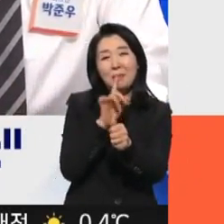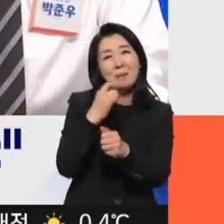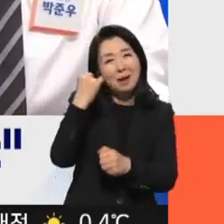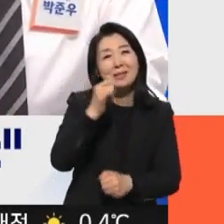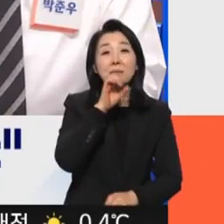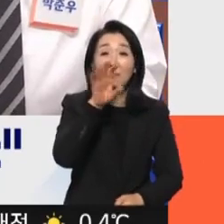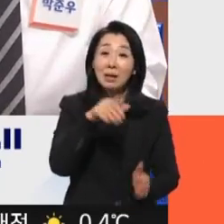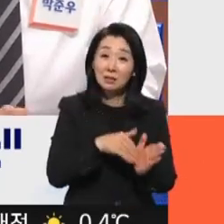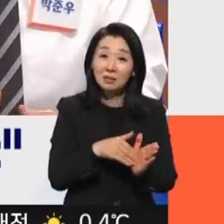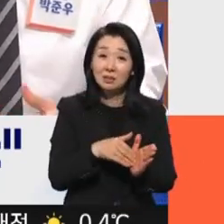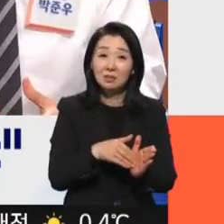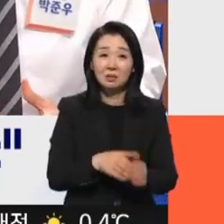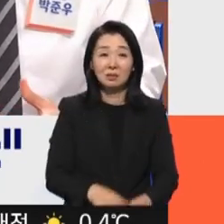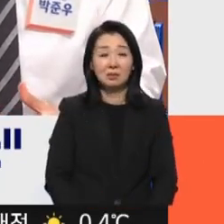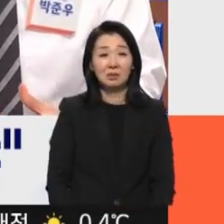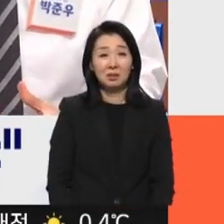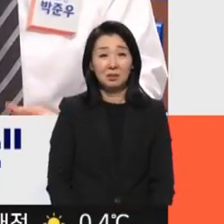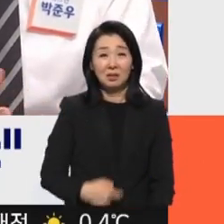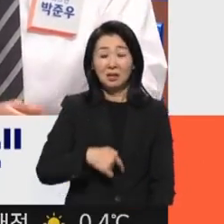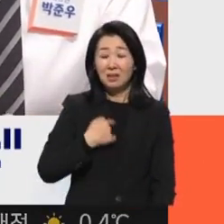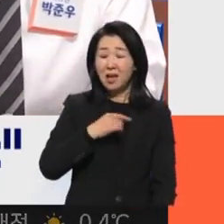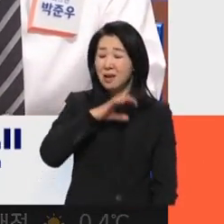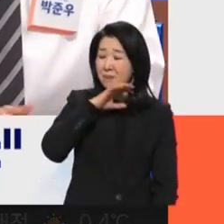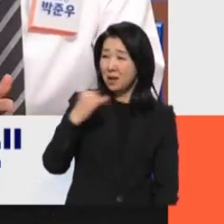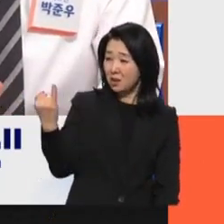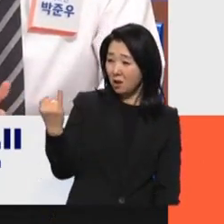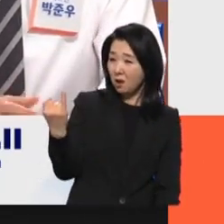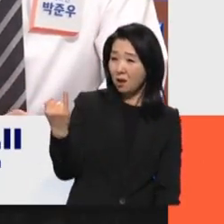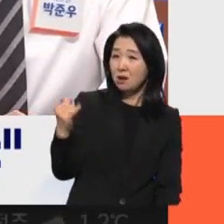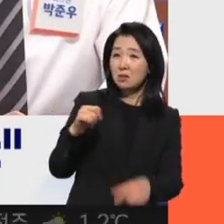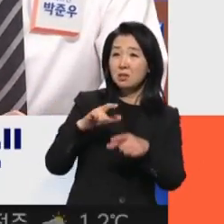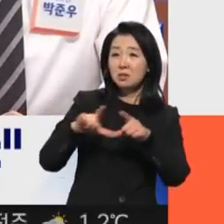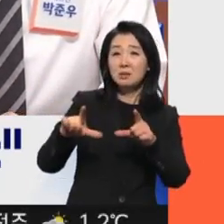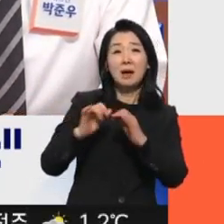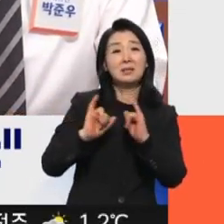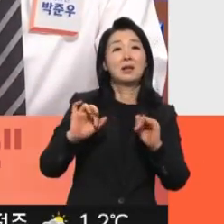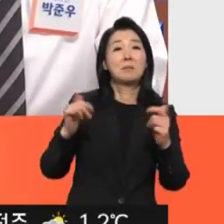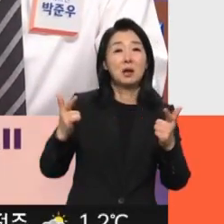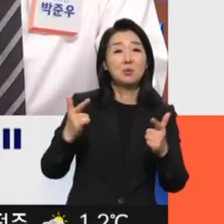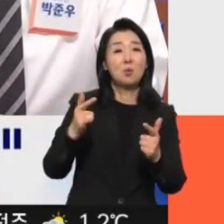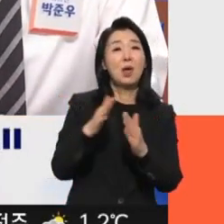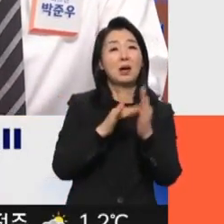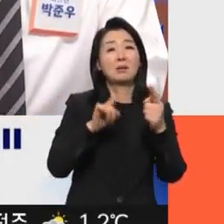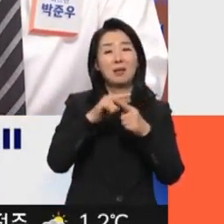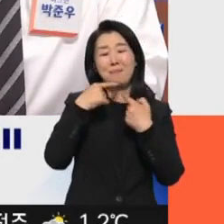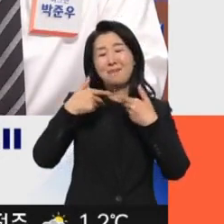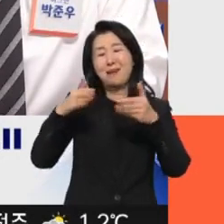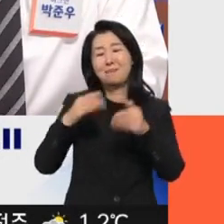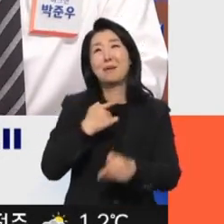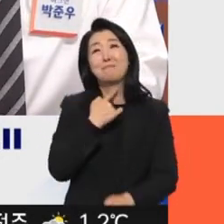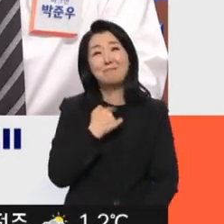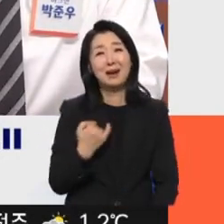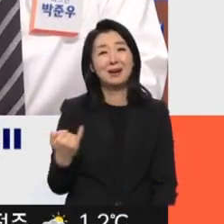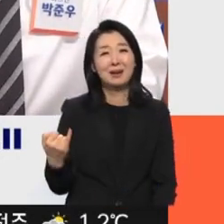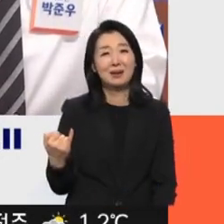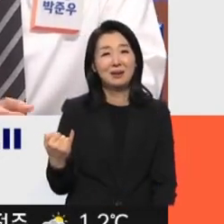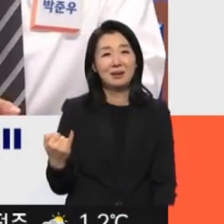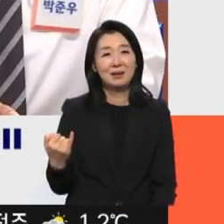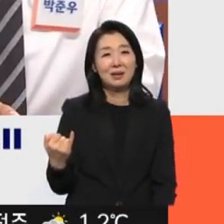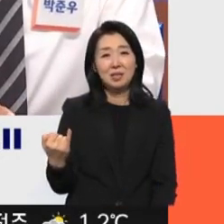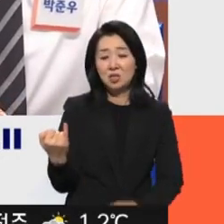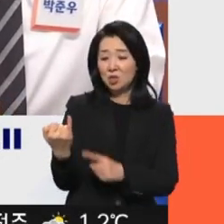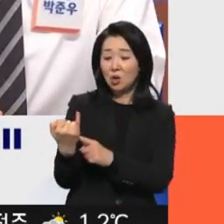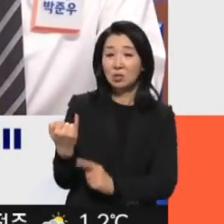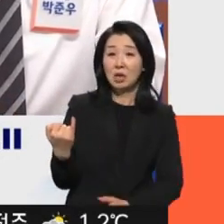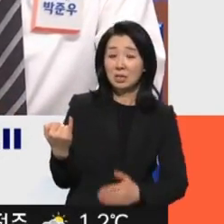마리라고 전했는데요. 그리고 이 자신에게 항의한 여성은 그냥 일반 시민이 아니라 바로 유가족들에게 막말을 한 사람이라고 주장을 했습니다. 그